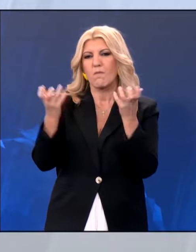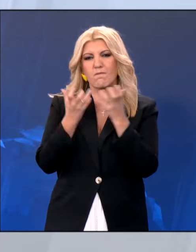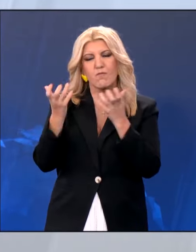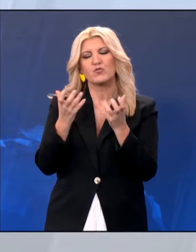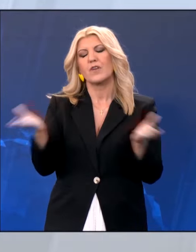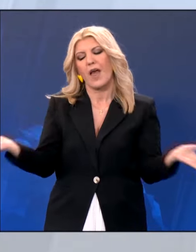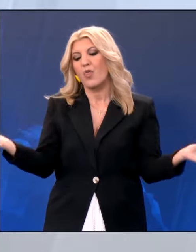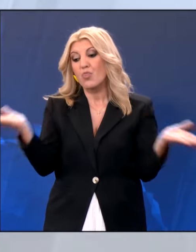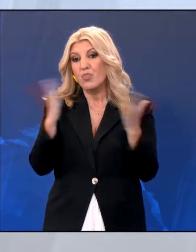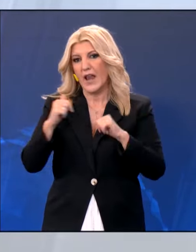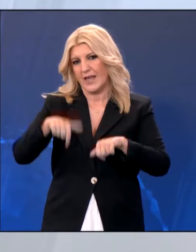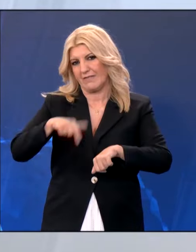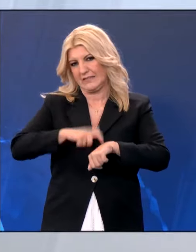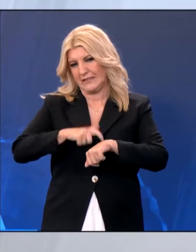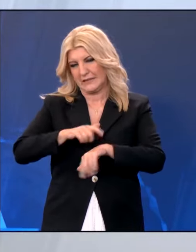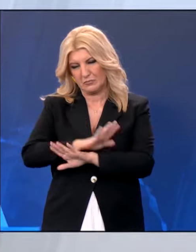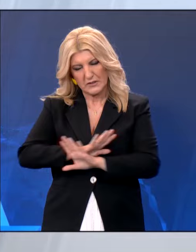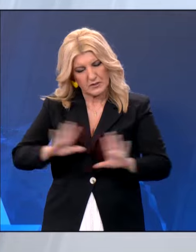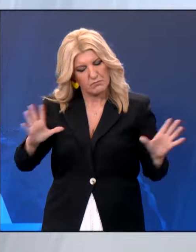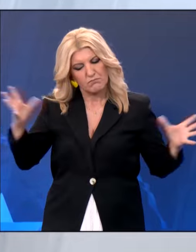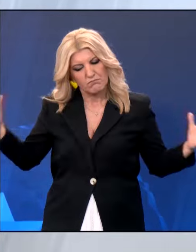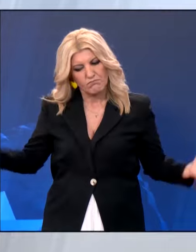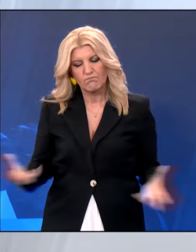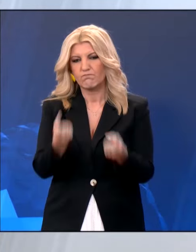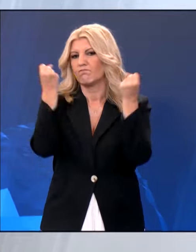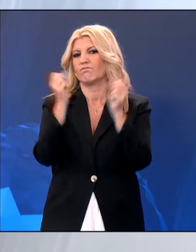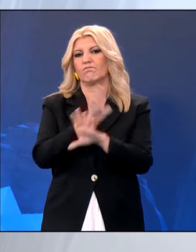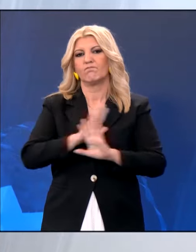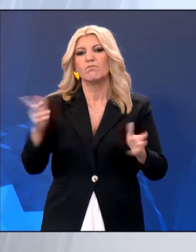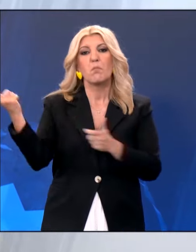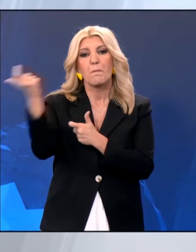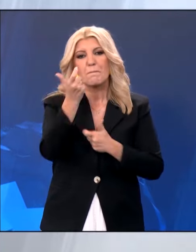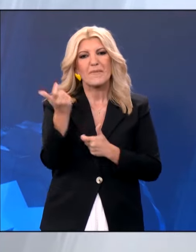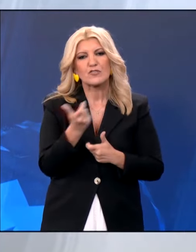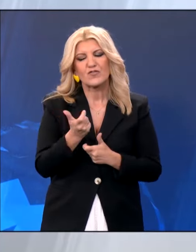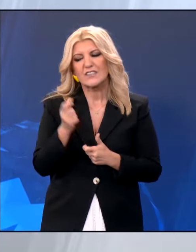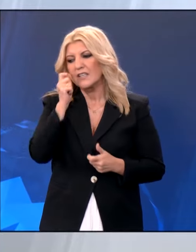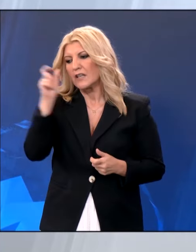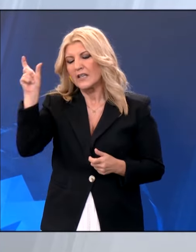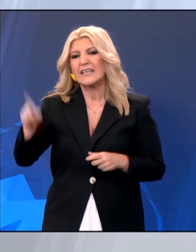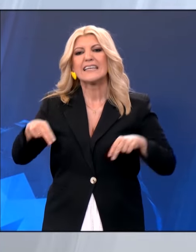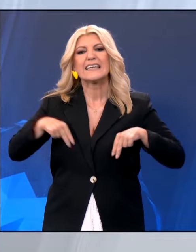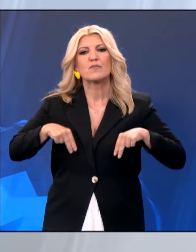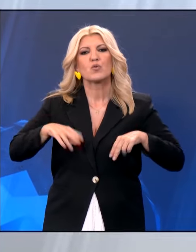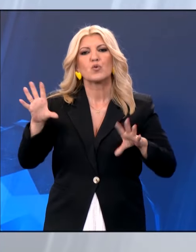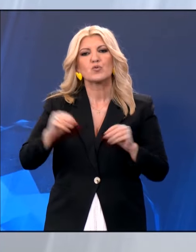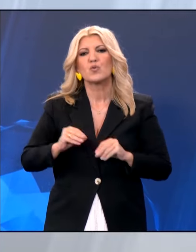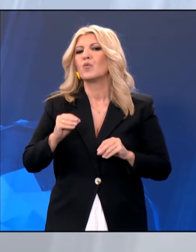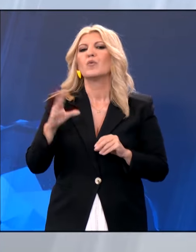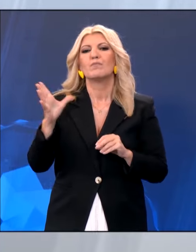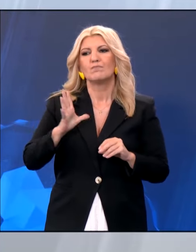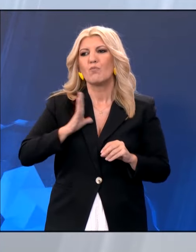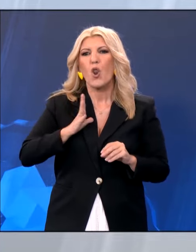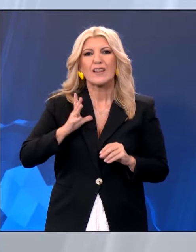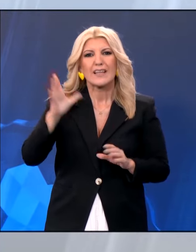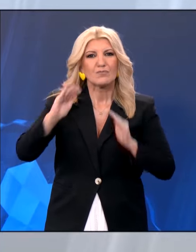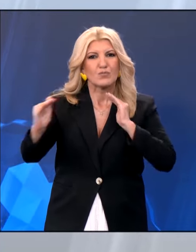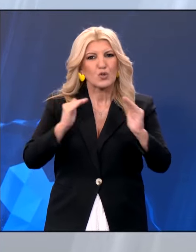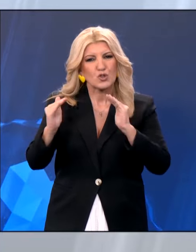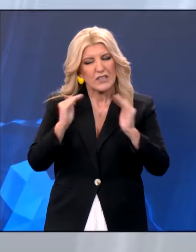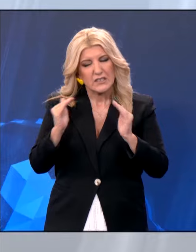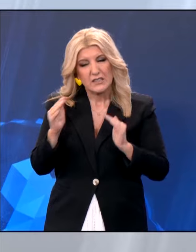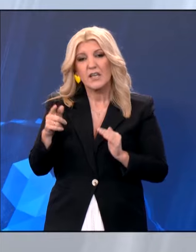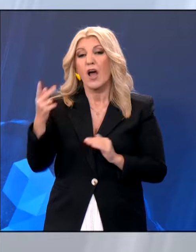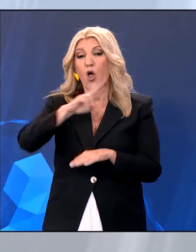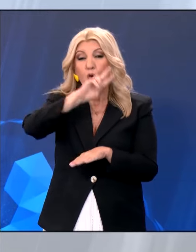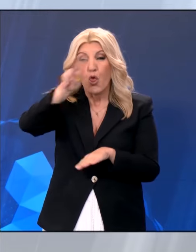Δήλωσε το απόγευμα του Σαββάτου ο Υπουργός Πολιτικής Προστασίας Βασίλης Κικίλιας. Η φωτιά στην Πάρνη θα μετά από μόλις 2,5 ώρες και